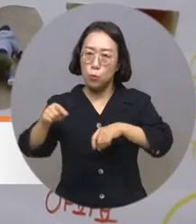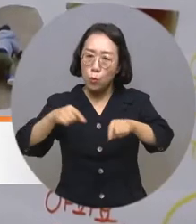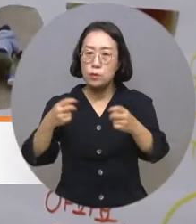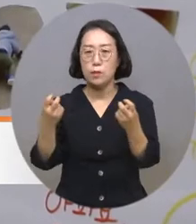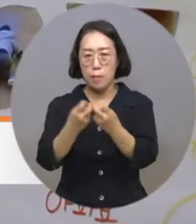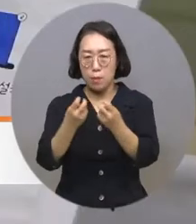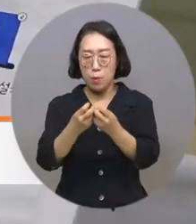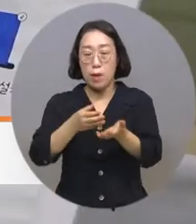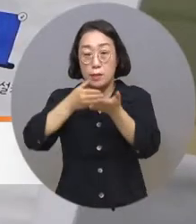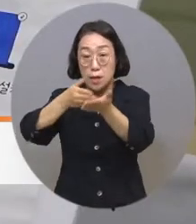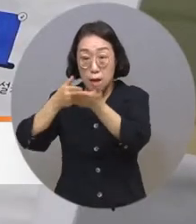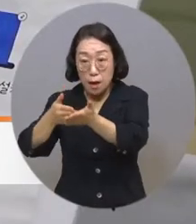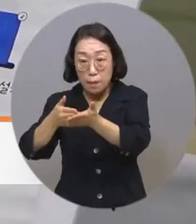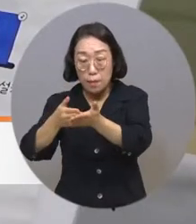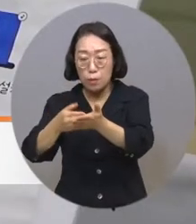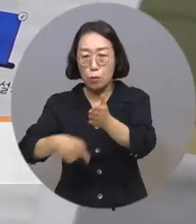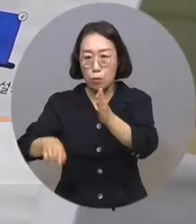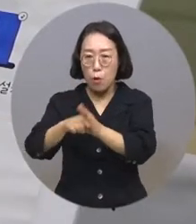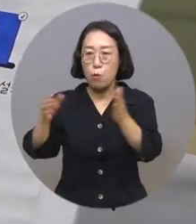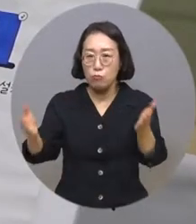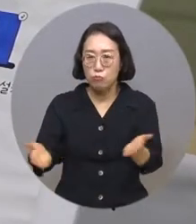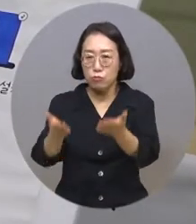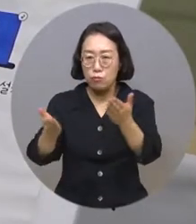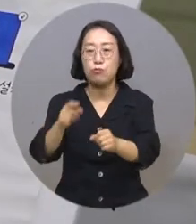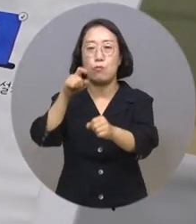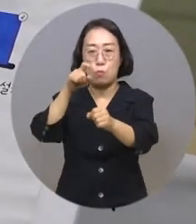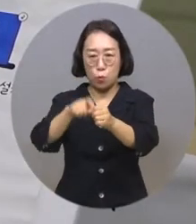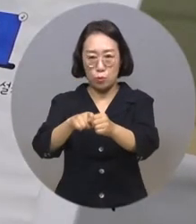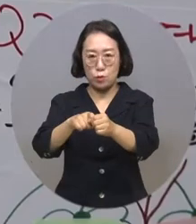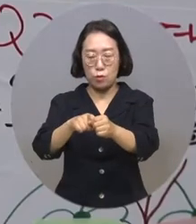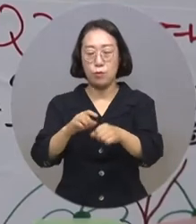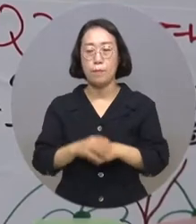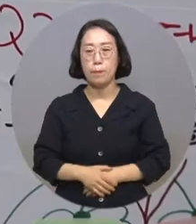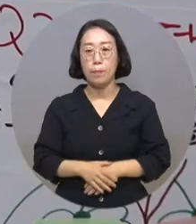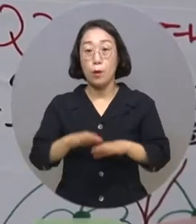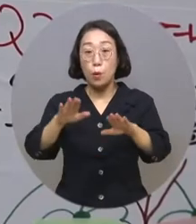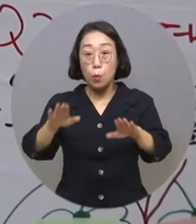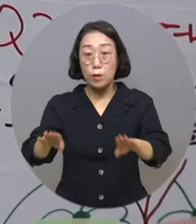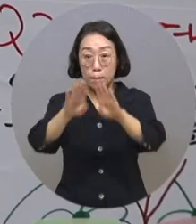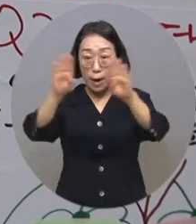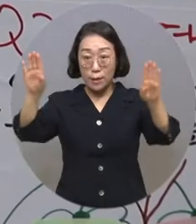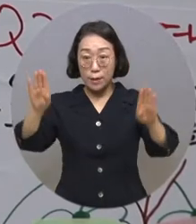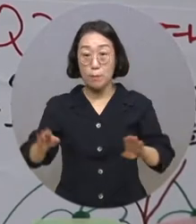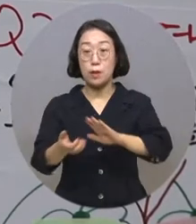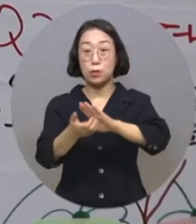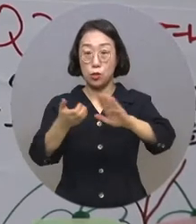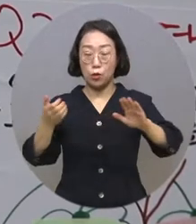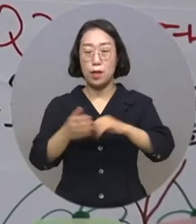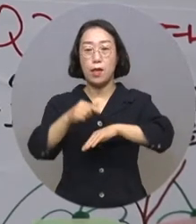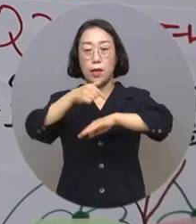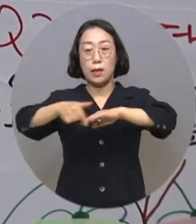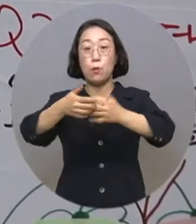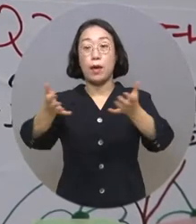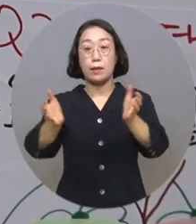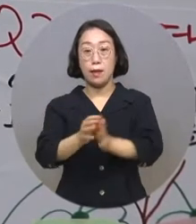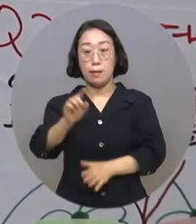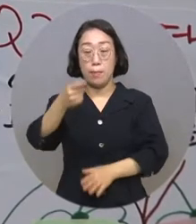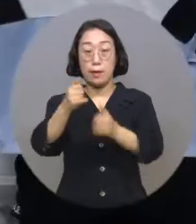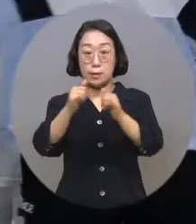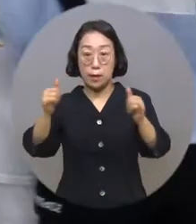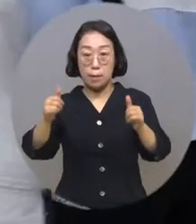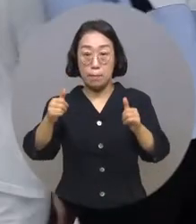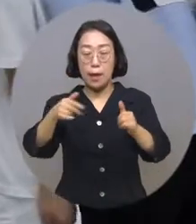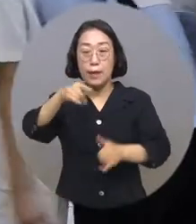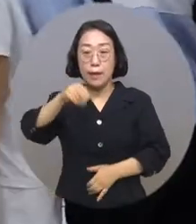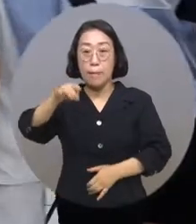기반 조성을 활성화하기 위해 마련됐습니다. 올해는 정책 박람회에 앞서 청소년 기획단 100여 명이